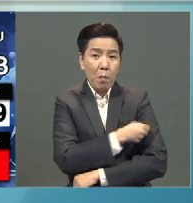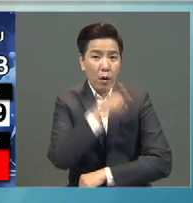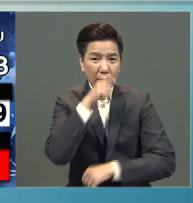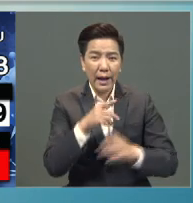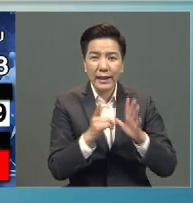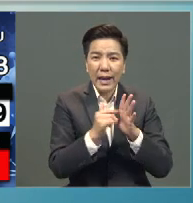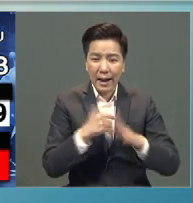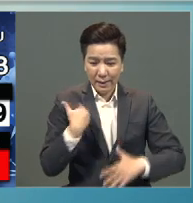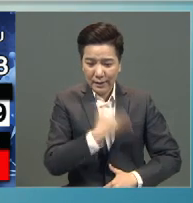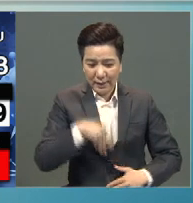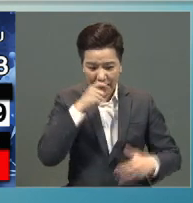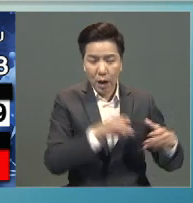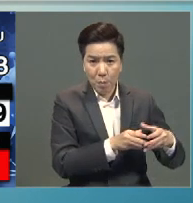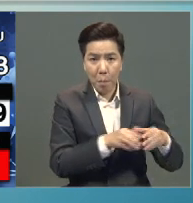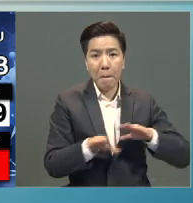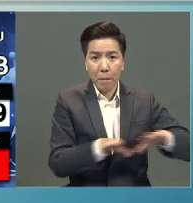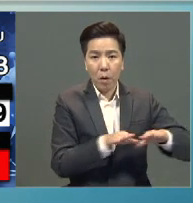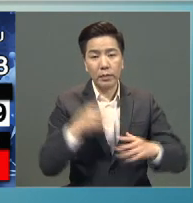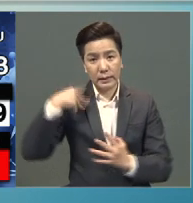ก็คือการบริการการแพทย์ซึ่งเมื่อวานนี้ทางเอ่อท่านเรานายกล่ำเรียนได้ว่าการกระทรวงสาสุขกับทางคณะผู้บริหารของกระทรวงสาสุขออกมาขั้นแหลงการแถลงข่าวกันแล้วนะครับทุกกรมในกระทรวงสาธารณสุขบอกถึงความพร้อมทั้งเตียงทั้งยาทั้งบุคลากรนะครับแล้วก็ก็ไม่กระทั่งแพทย์แผนไทยก็สามารถที่จะเอามาช่วยได้ทั้งหมดนะครับสุขภาพ7